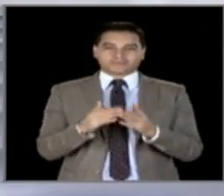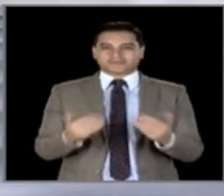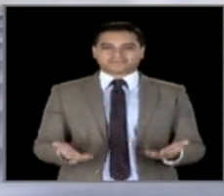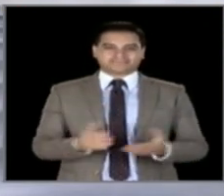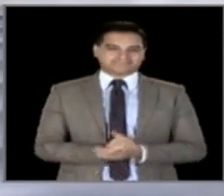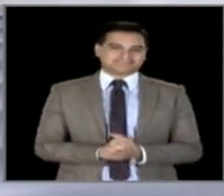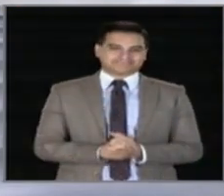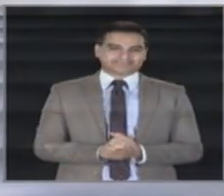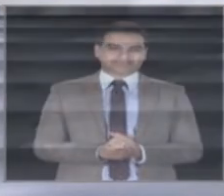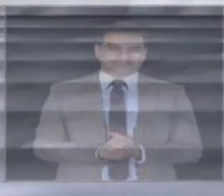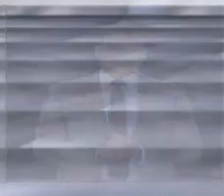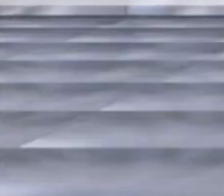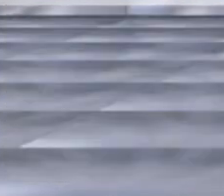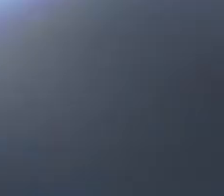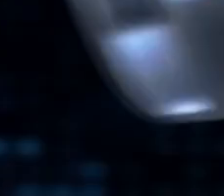المدارس الحكومية في مصر.